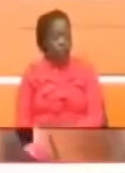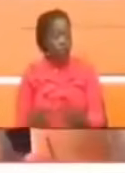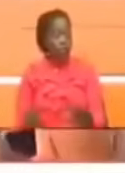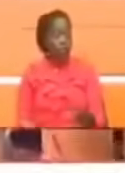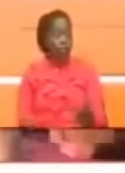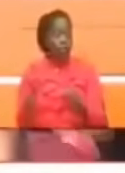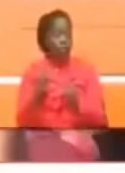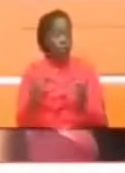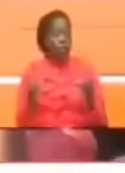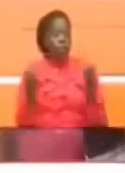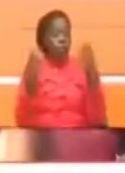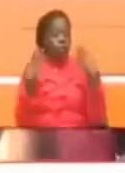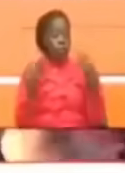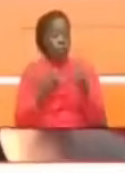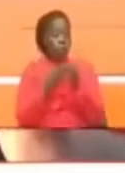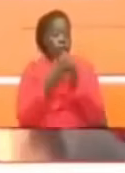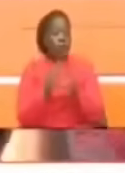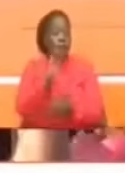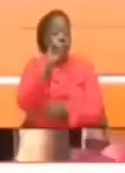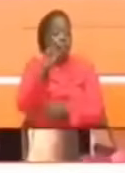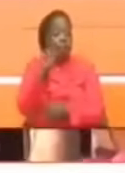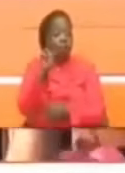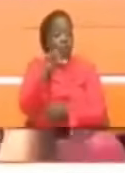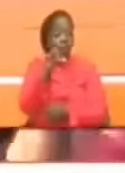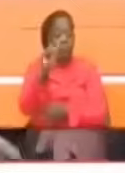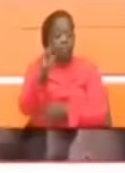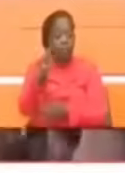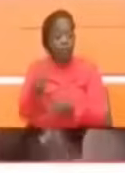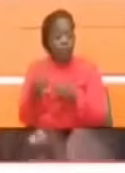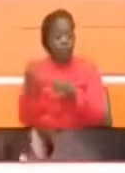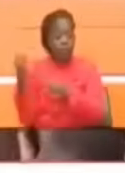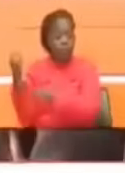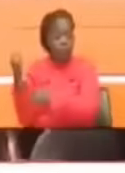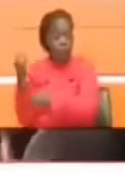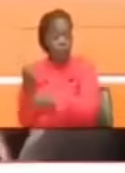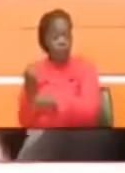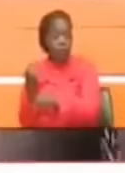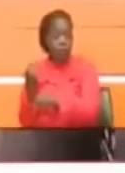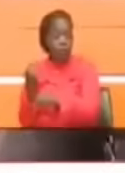Bannabushenyi ng'abakulembeddwamu Kabagambe Julian bamukwasize nga bene ffomo.